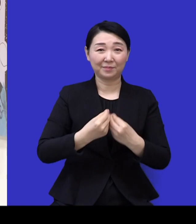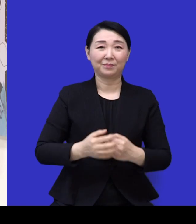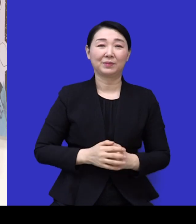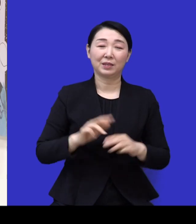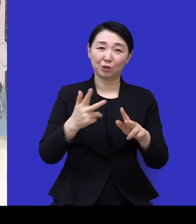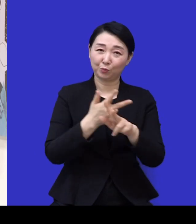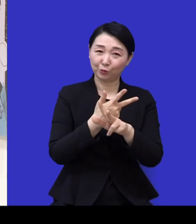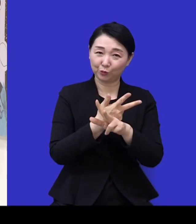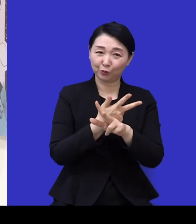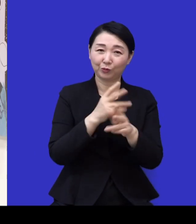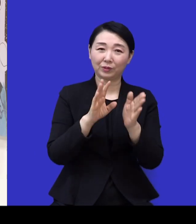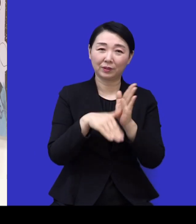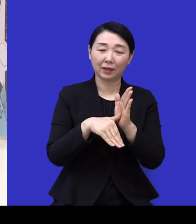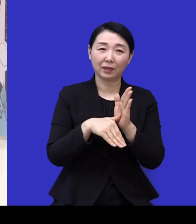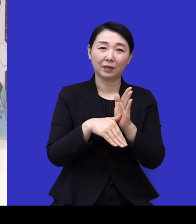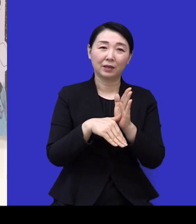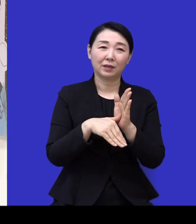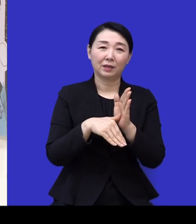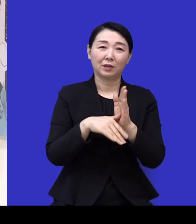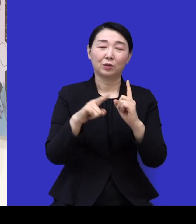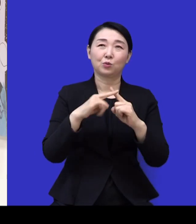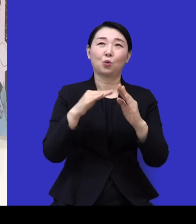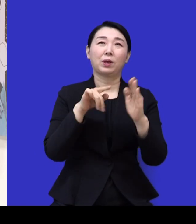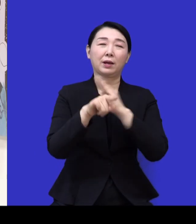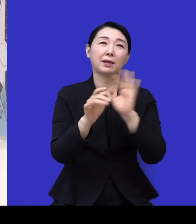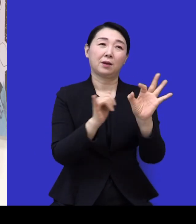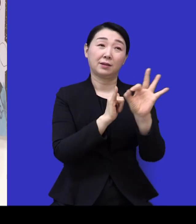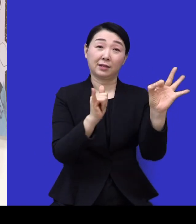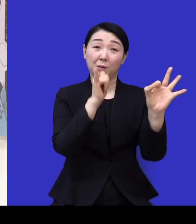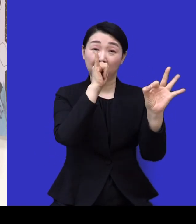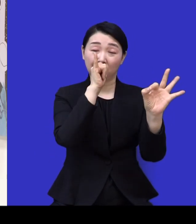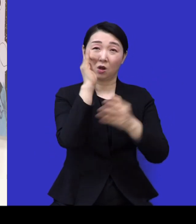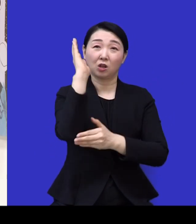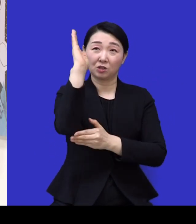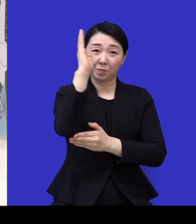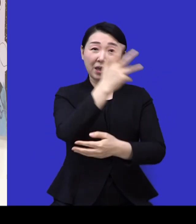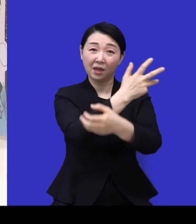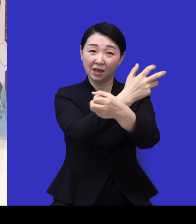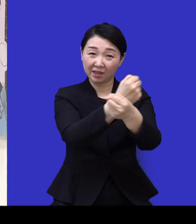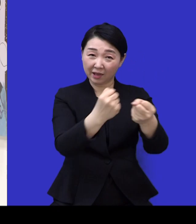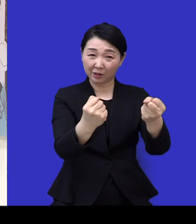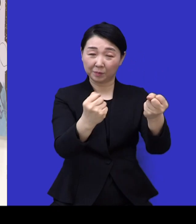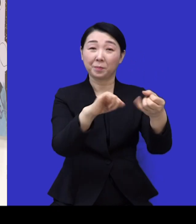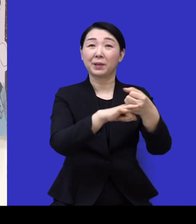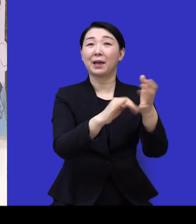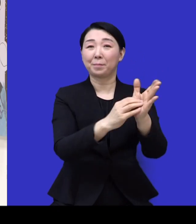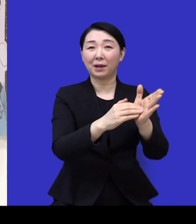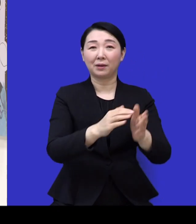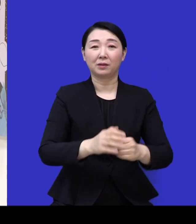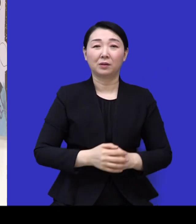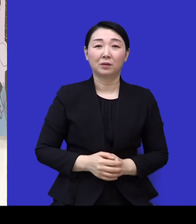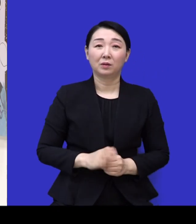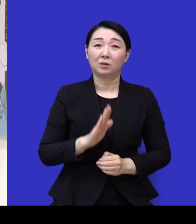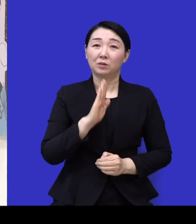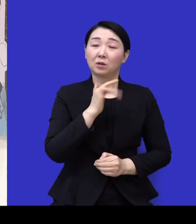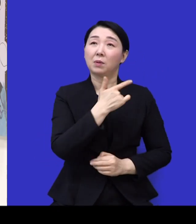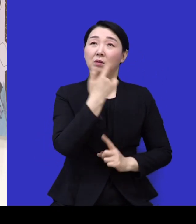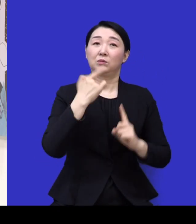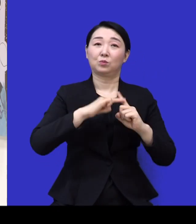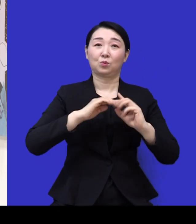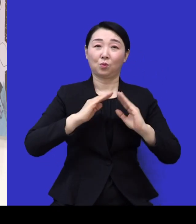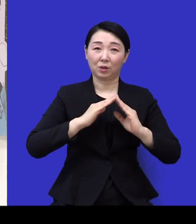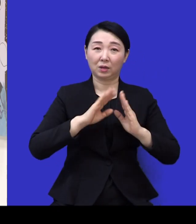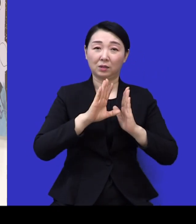이번 주에 10분이 계시는 교회에 가서 집회를 한다. 네. 이렇게 약속이 돼 있는데 예. 뭐 정말 큰